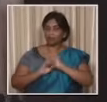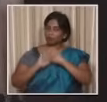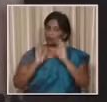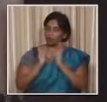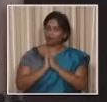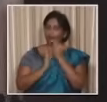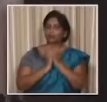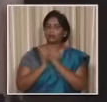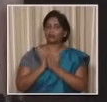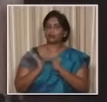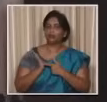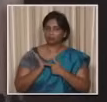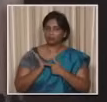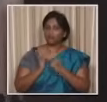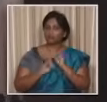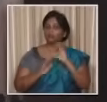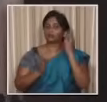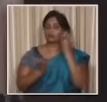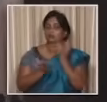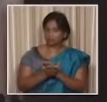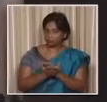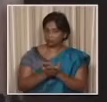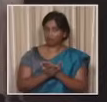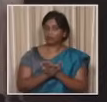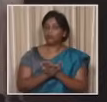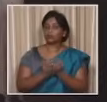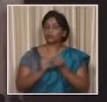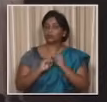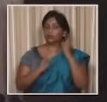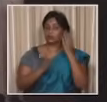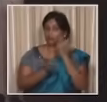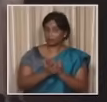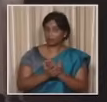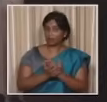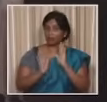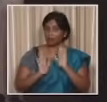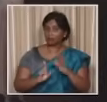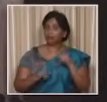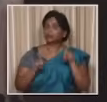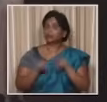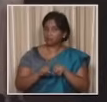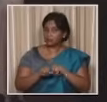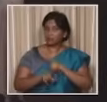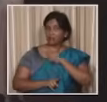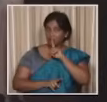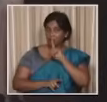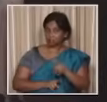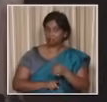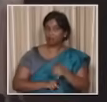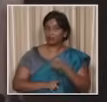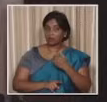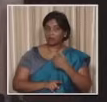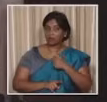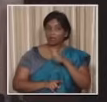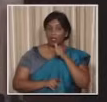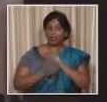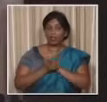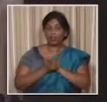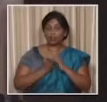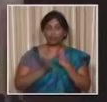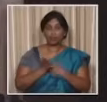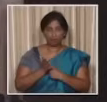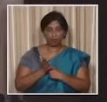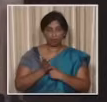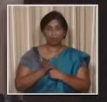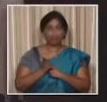සියලුම කරුණු කාරණා හැන්සාත් ගත කරනවා සභාගත කරනවා මම ඒ වගේම කියන්න කැමතියි හරිගුප්ත රෝහණ